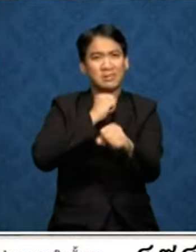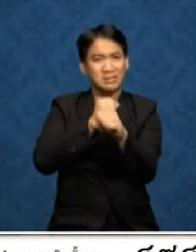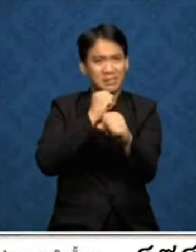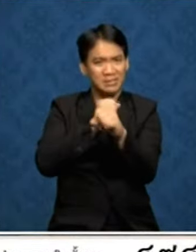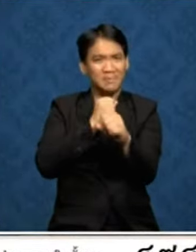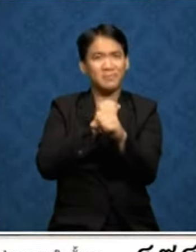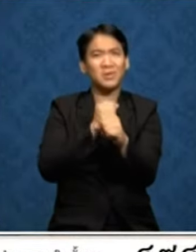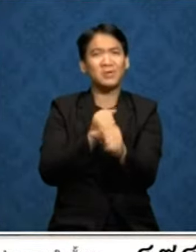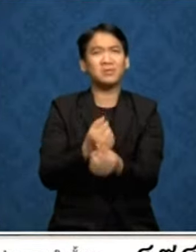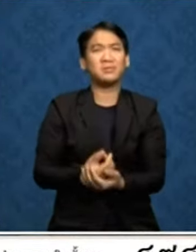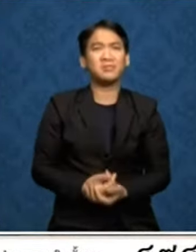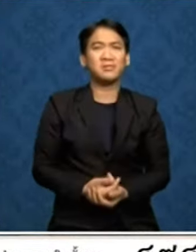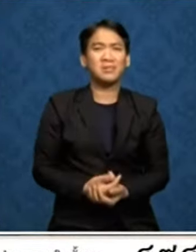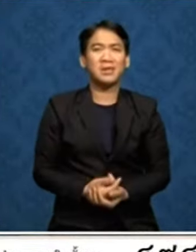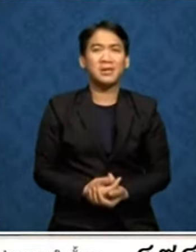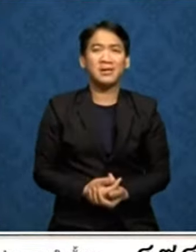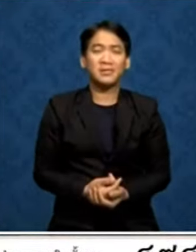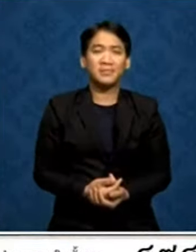สไค